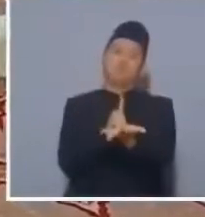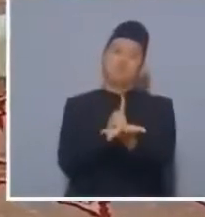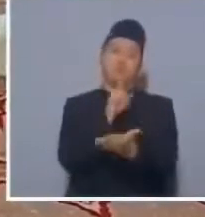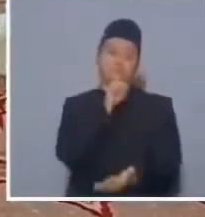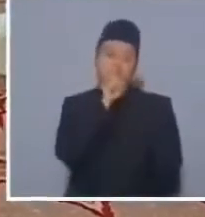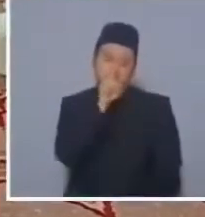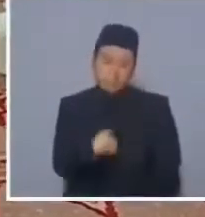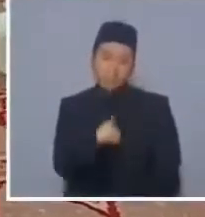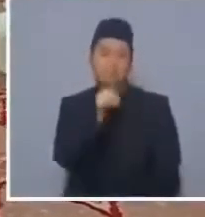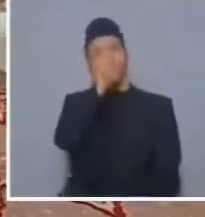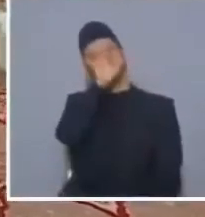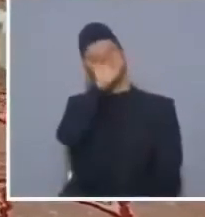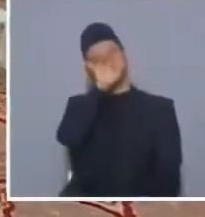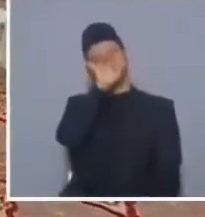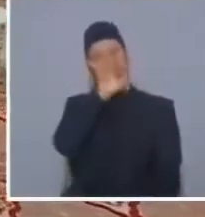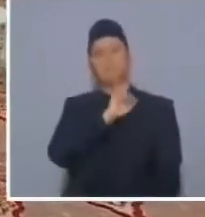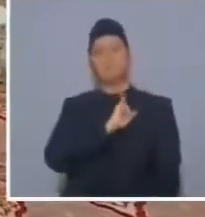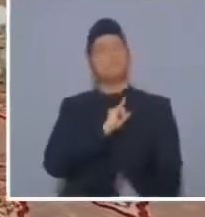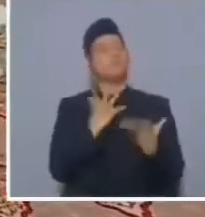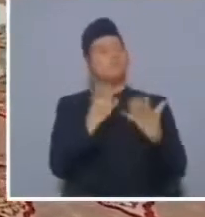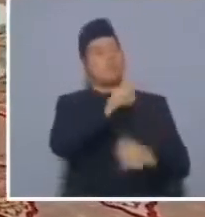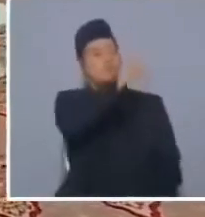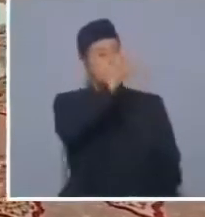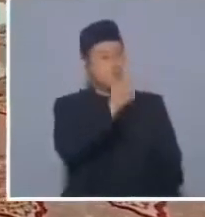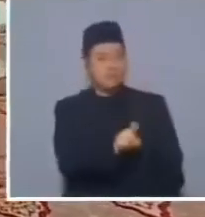Saya nak pergi kepada saudara Fida Suang.